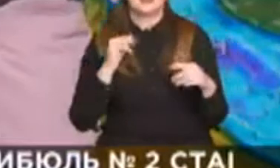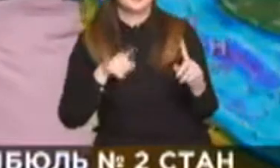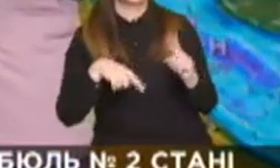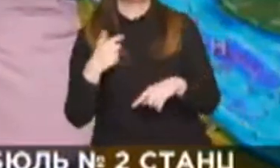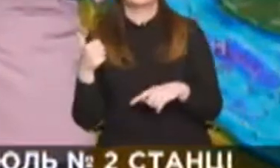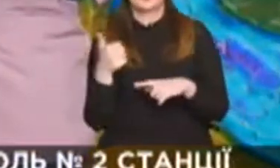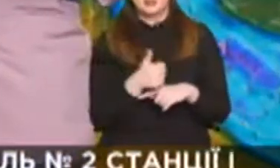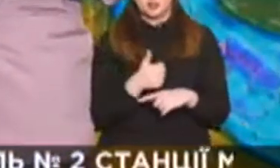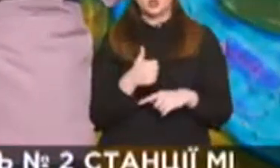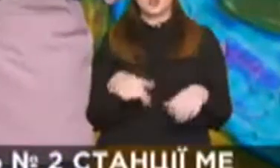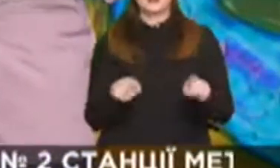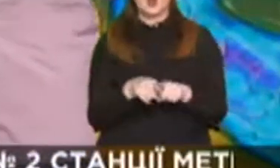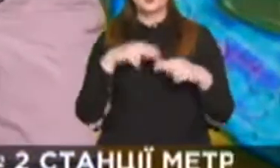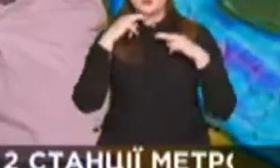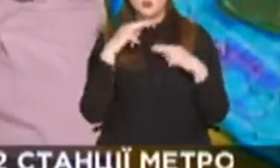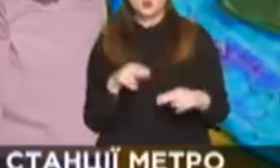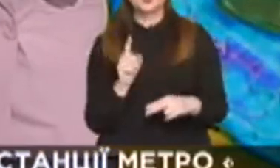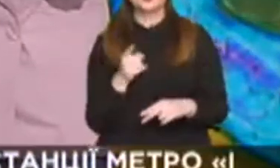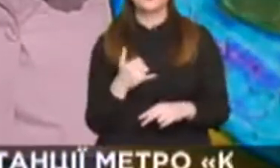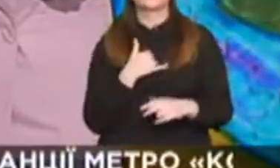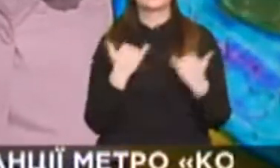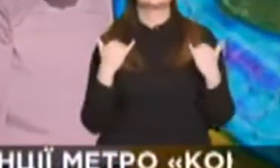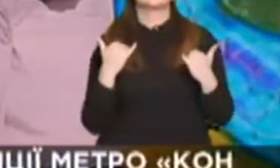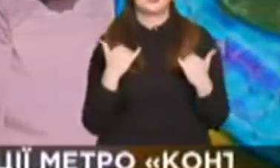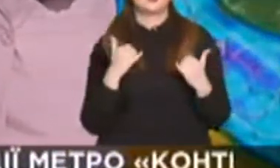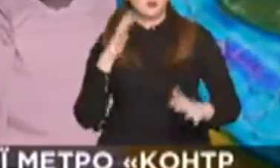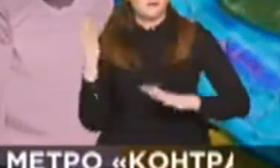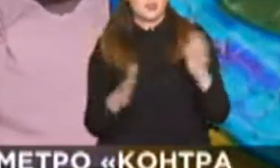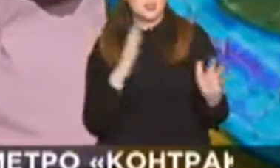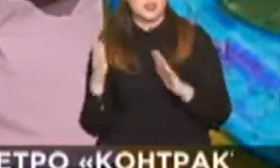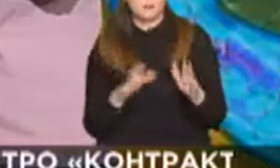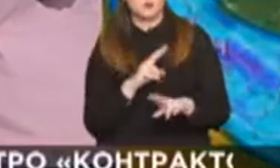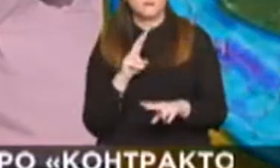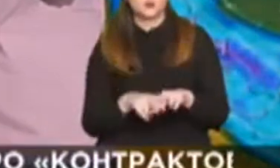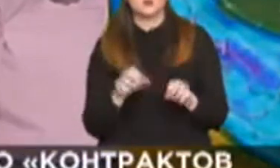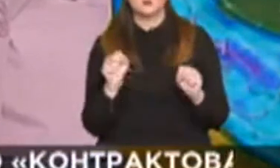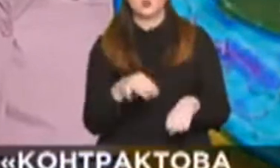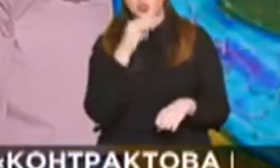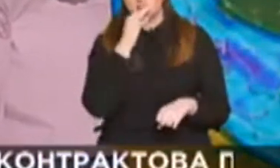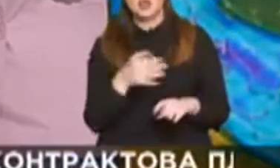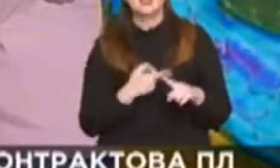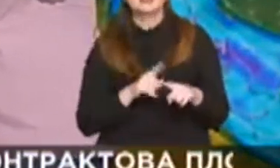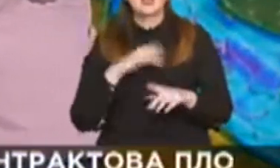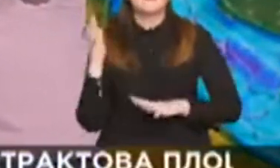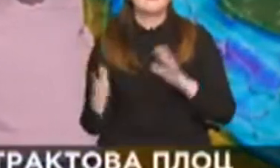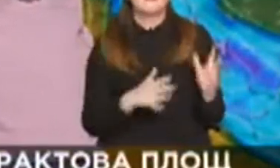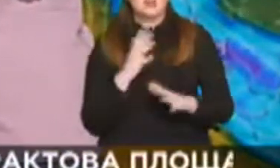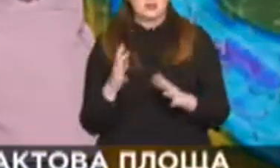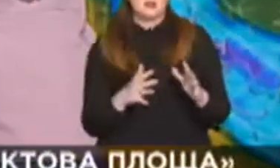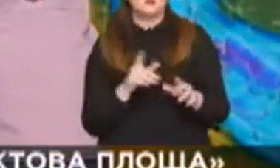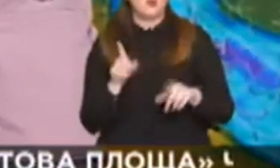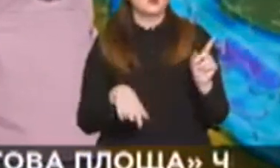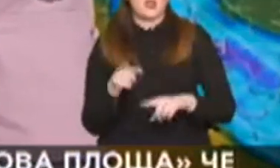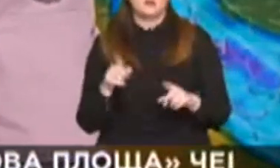наступний тиждень. Також зверніть увагу, чому в нас зараз доволі вітряно. У столиці, можна сказати, цей вітер, пориви вітру